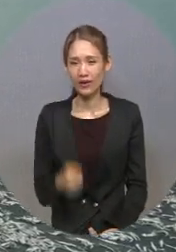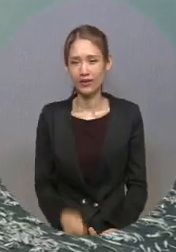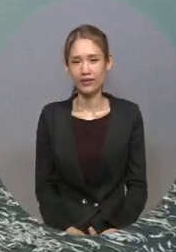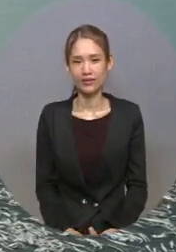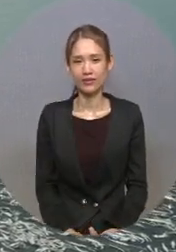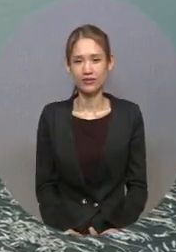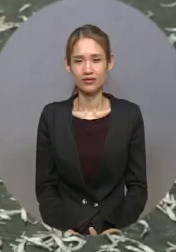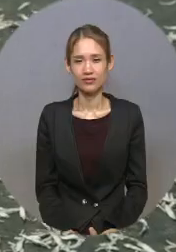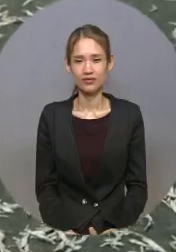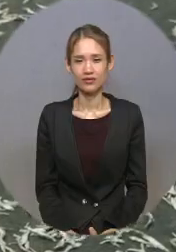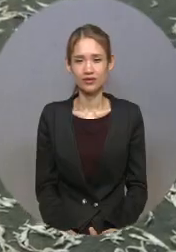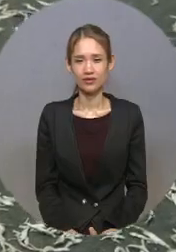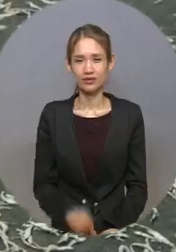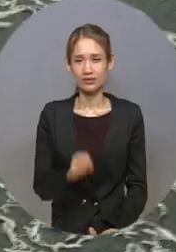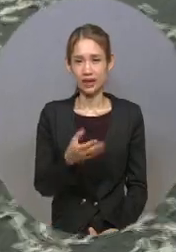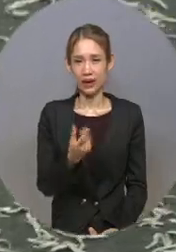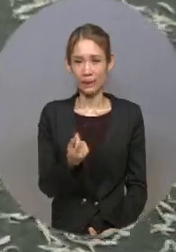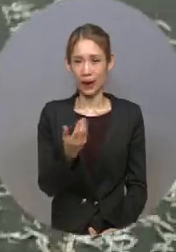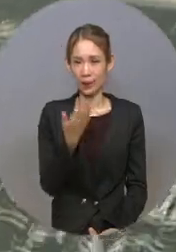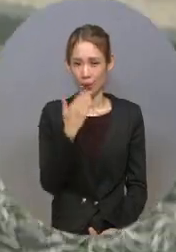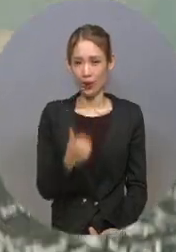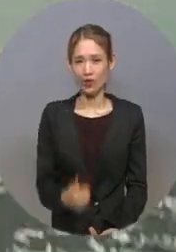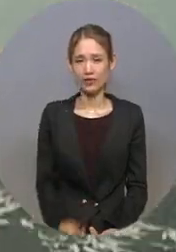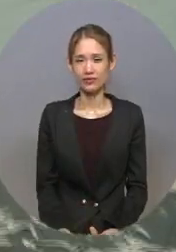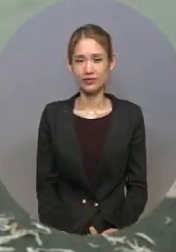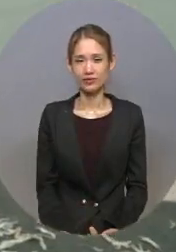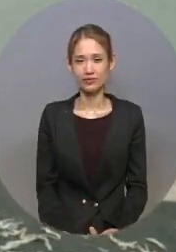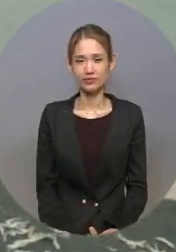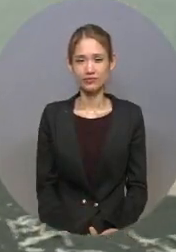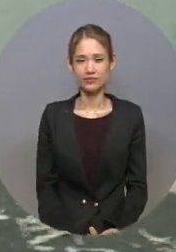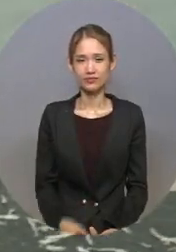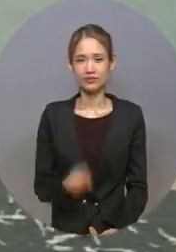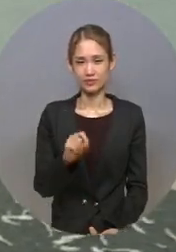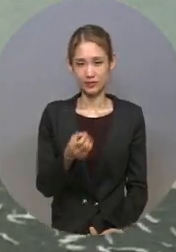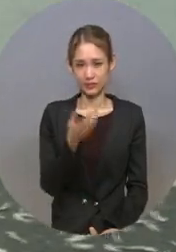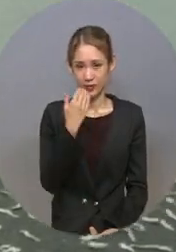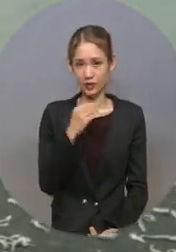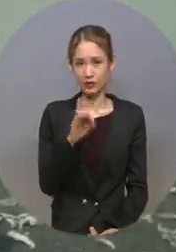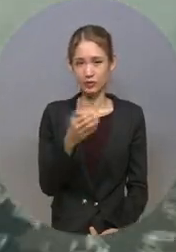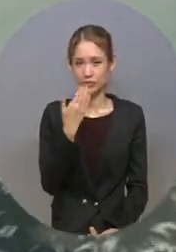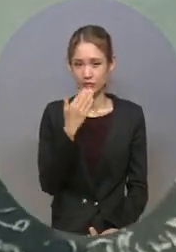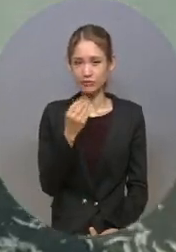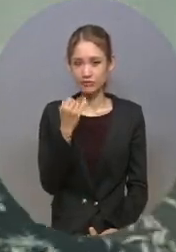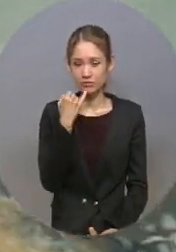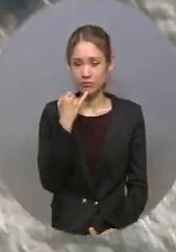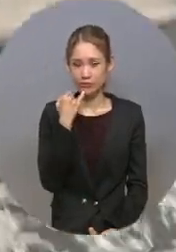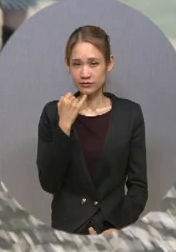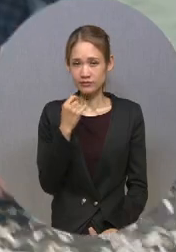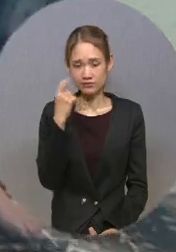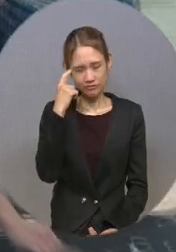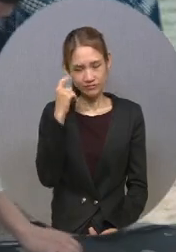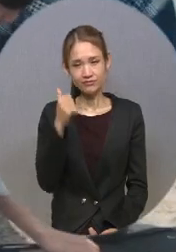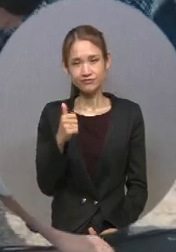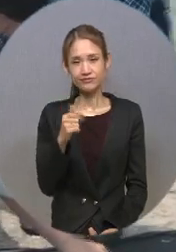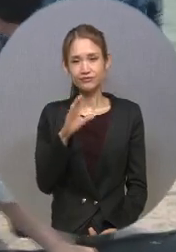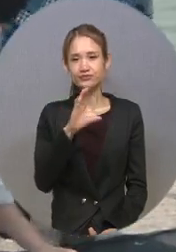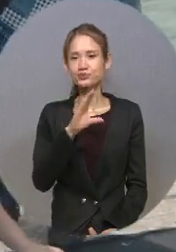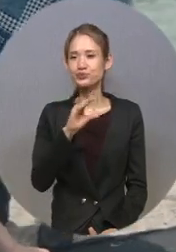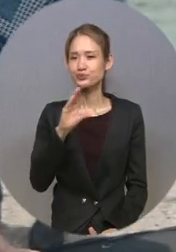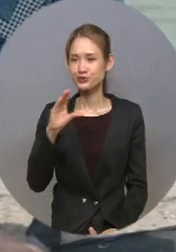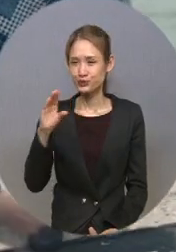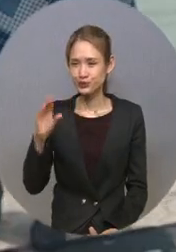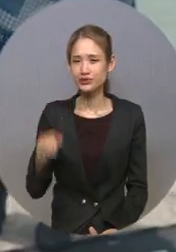익잖아요. 그냥 바로 먹어보자. 나 이거 먹어보고 싶어. 먹고 가는 거는 돈 안 받아요. 그냥 먹으면 되는 거야? 먹어도 돼. 진짜 먹어도 돼. 판단을 해요. 부드러워 얘.